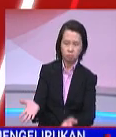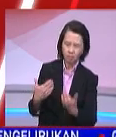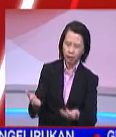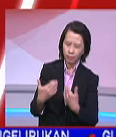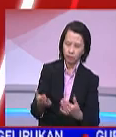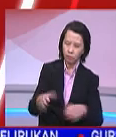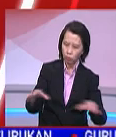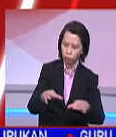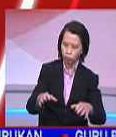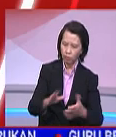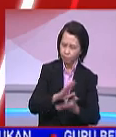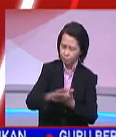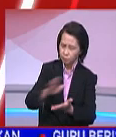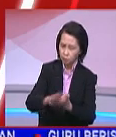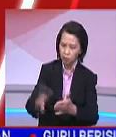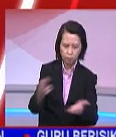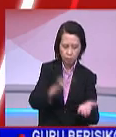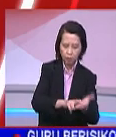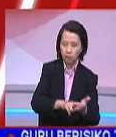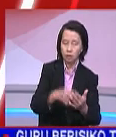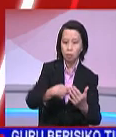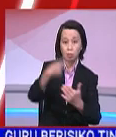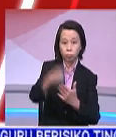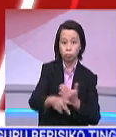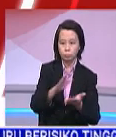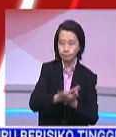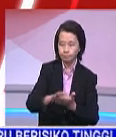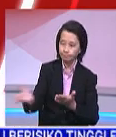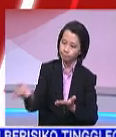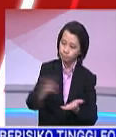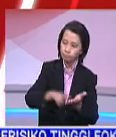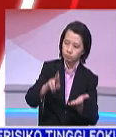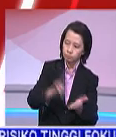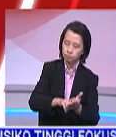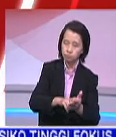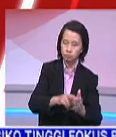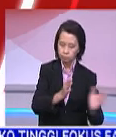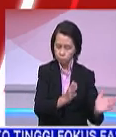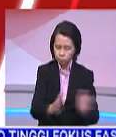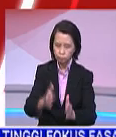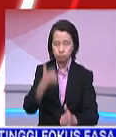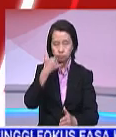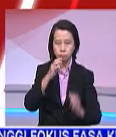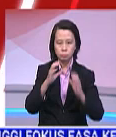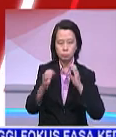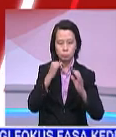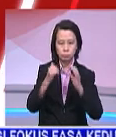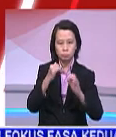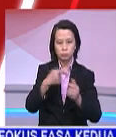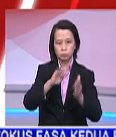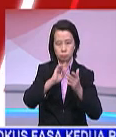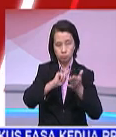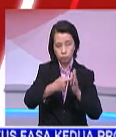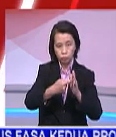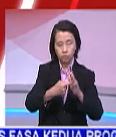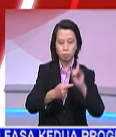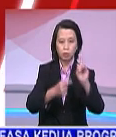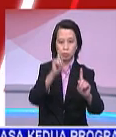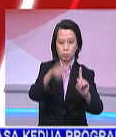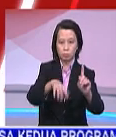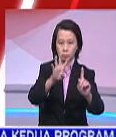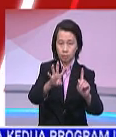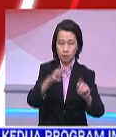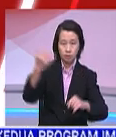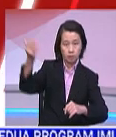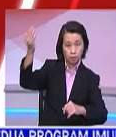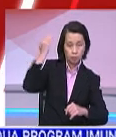segera membuat pemutihan melalui program pemutihan struktur telekomunikasi yang dijadwalkan dimulai pada satu